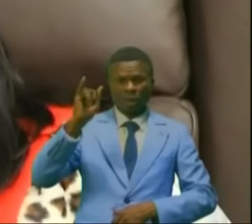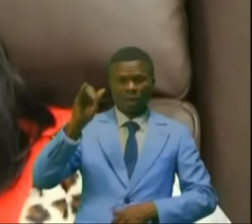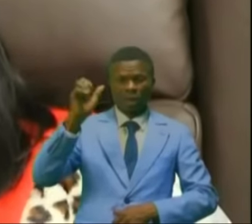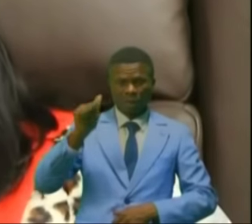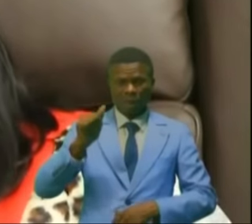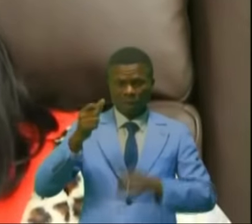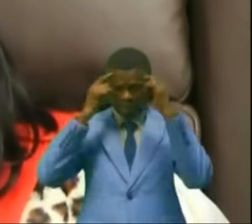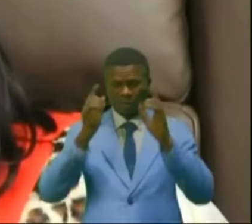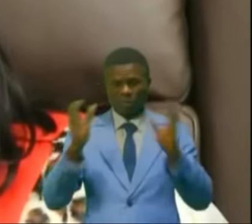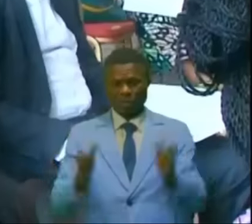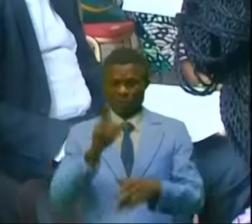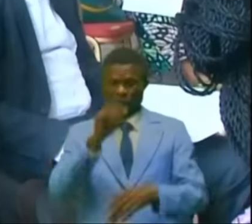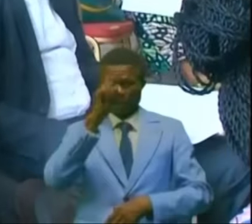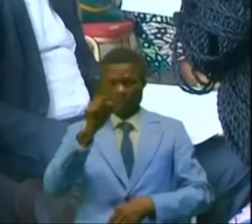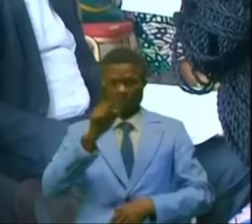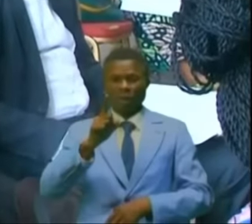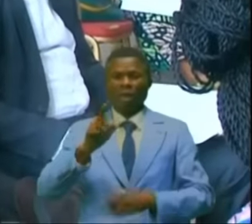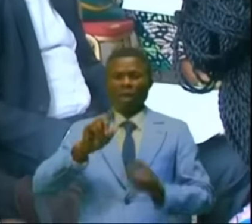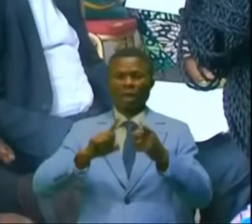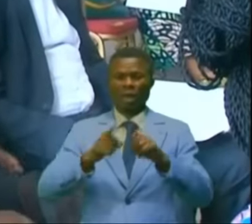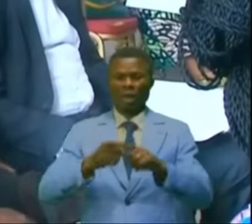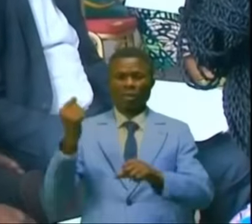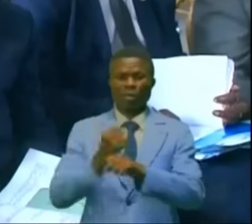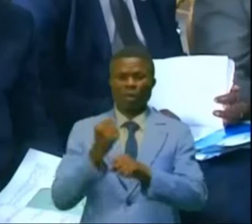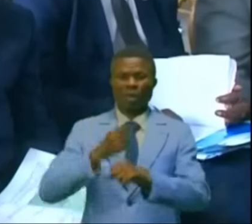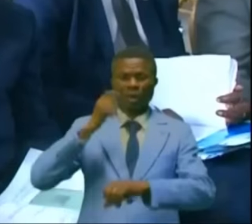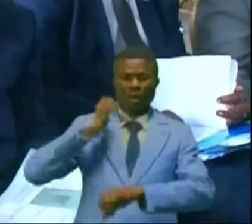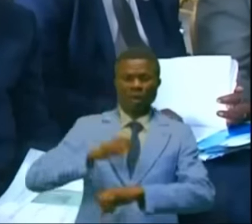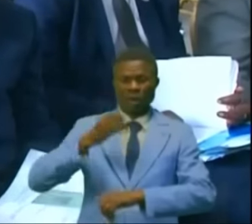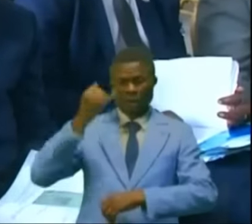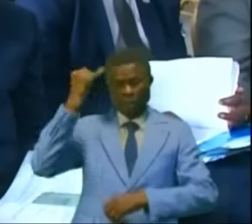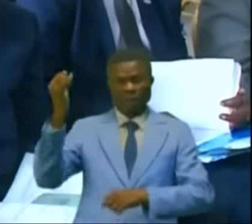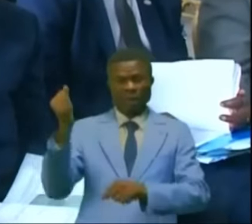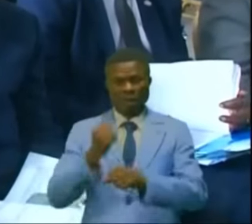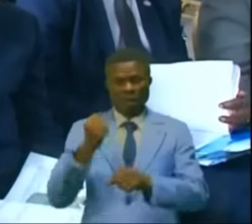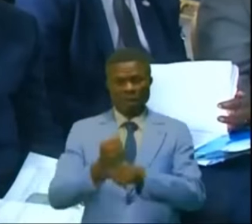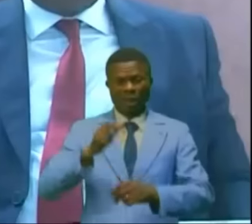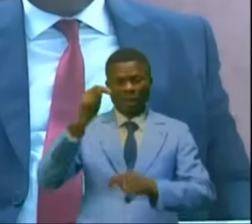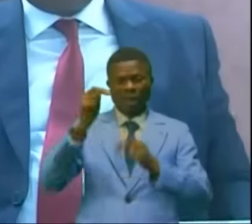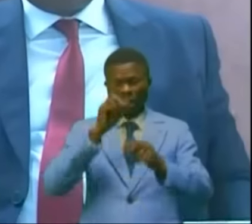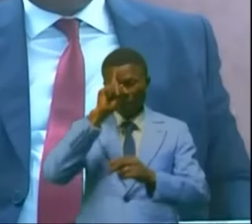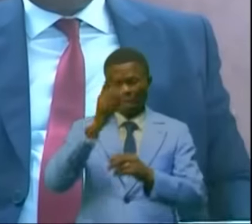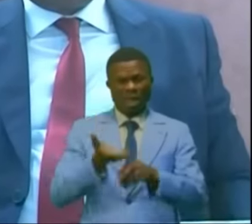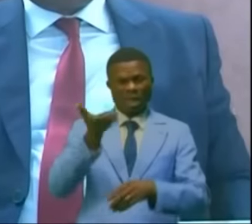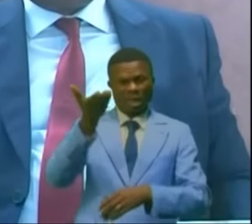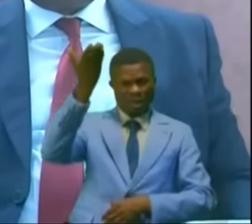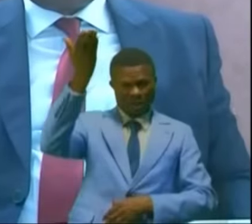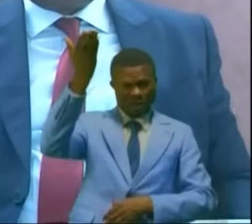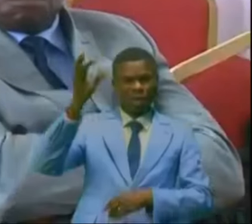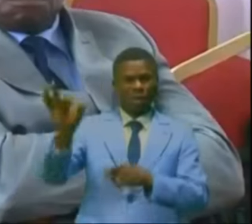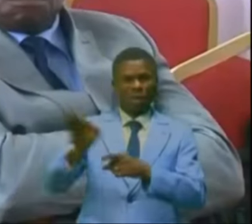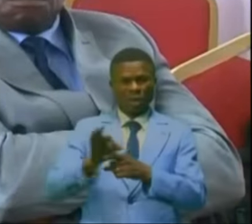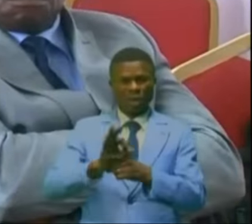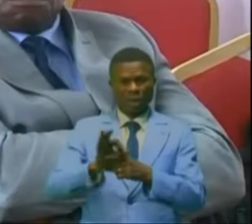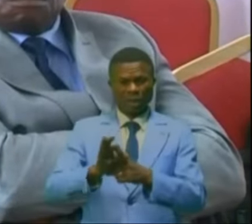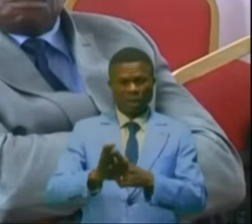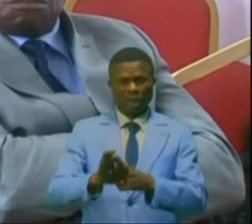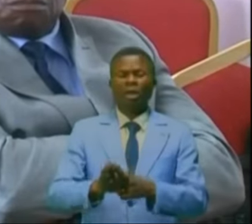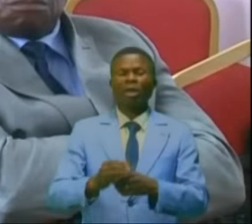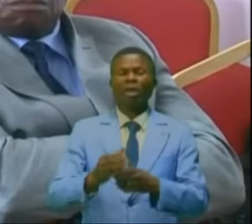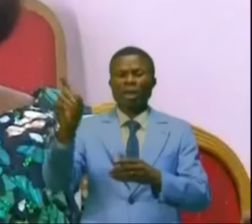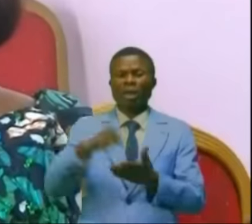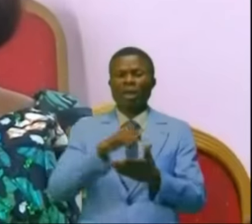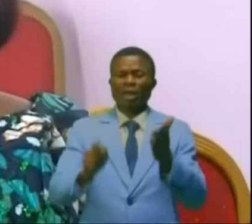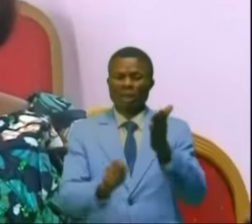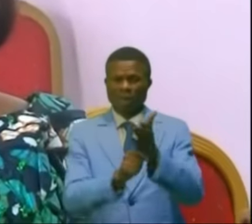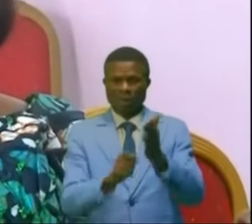à renforcer les capacités de ses collaborateurs. Ces travaux visent à mettre à niveau les savoirs des juges de réformation et d'annulation sur les